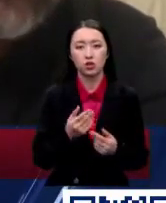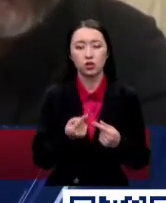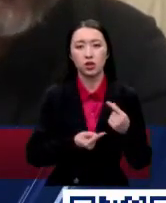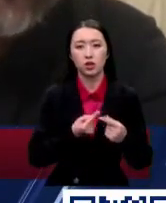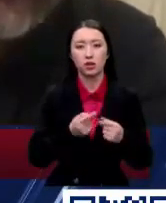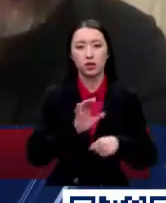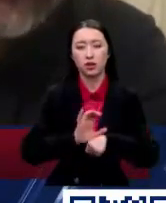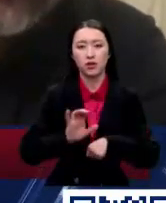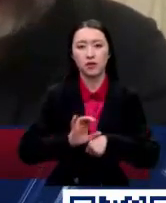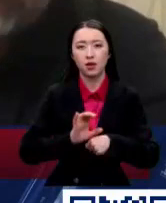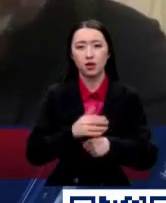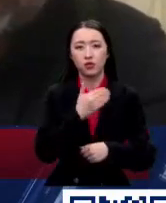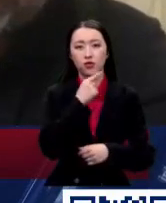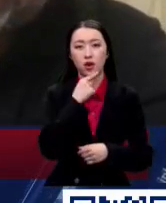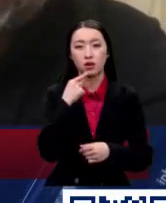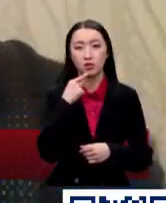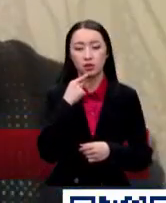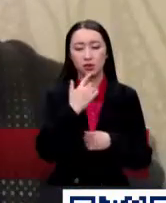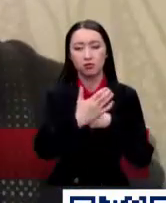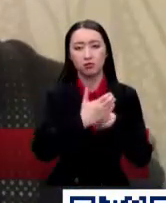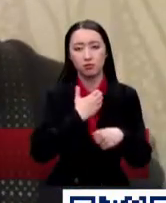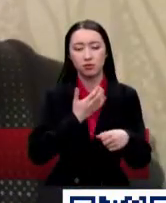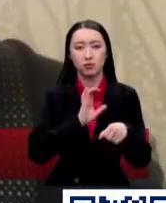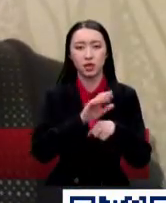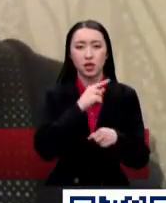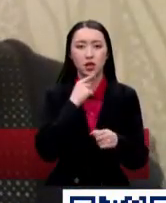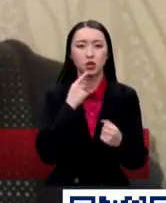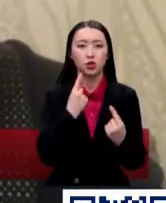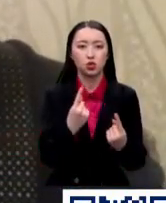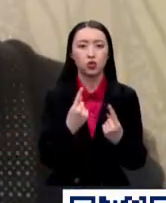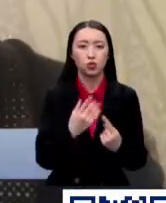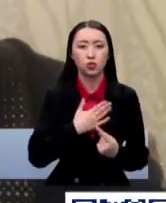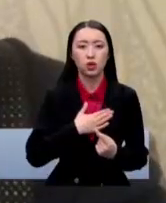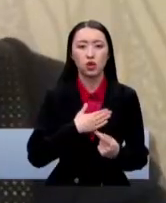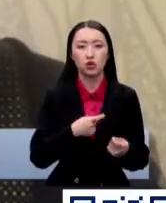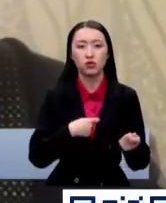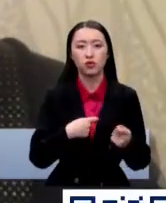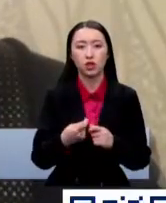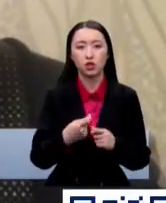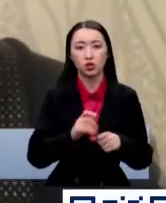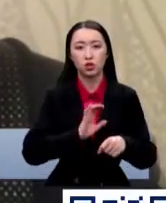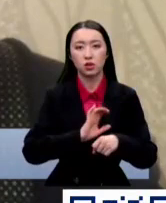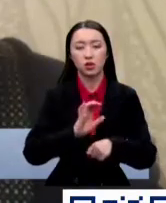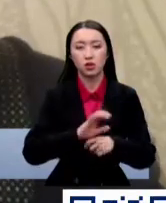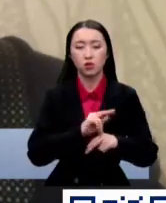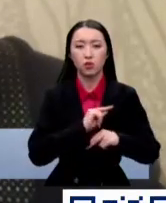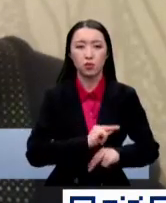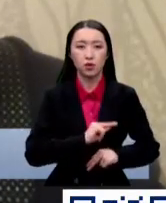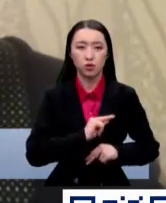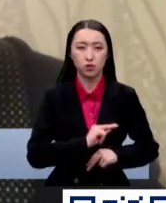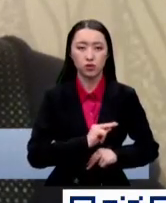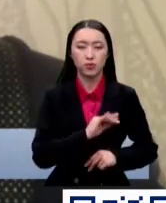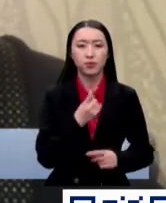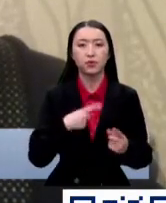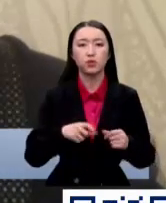по экспорту, так и по импорту. Россия является одним из крупнейших наших внешнеторговых партнеров, и